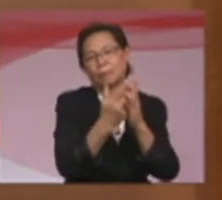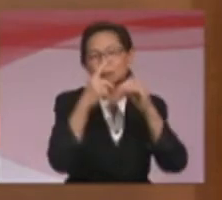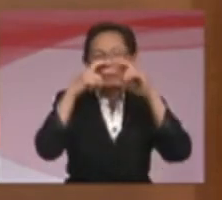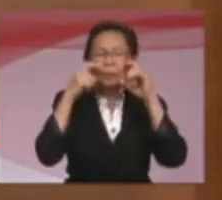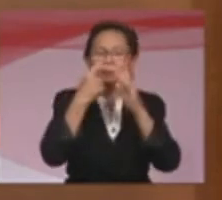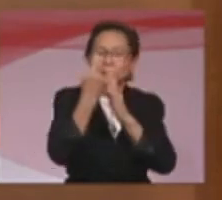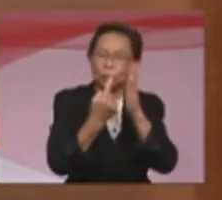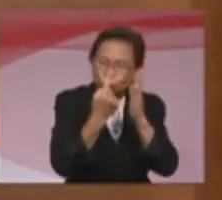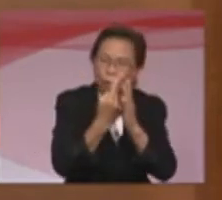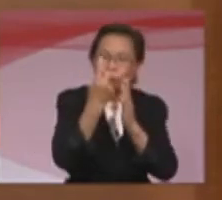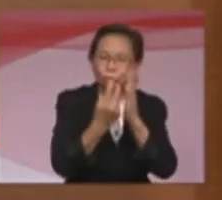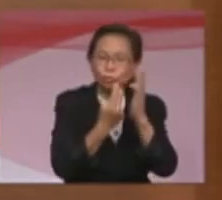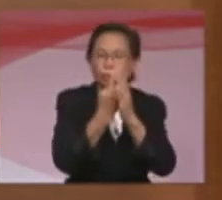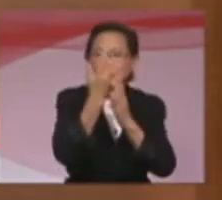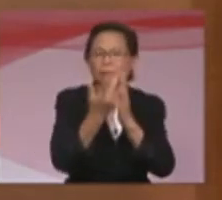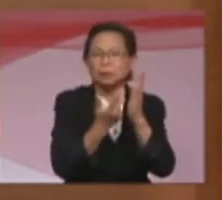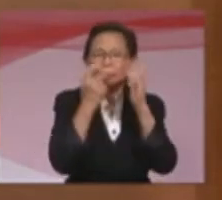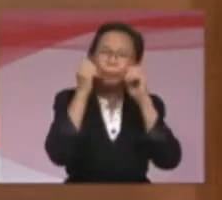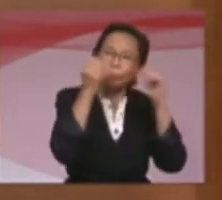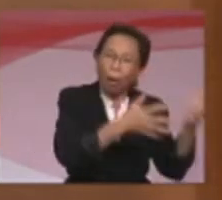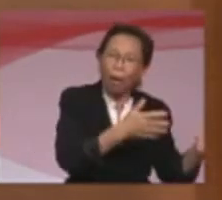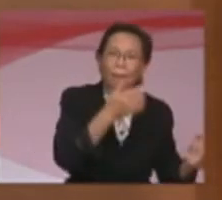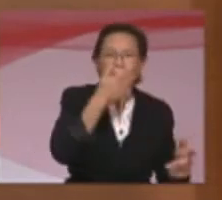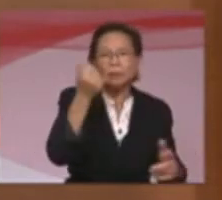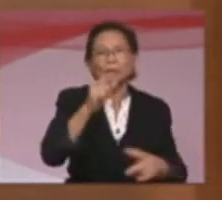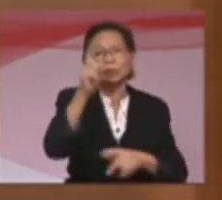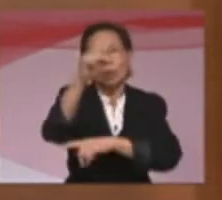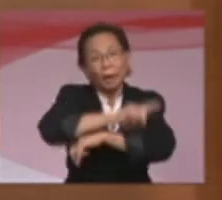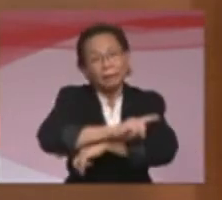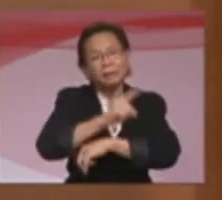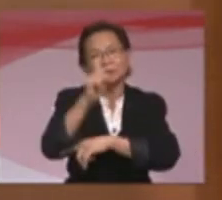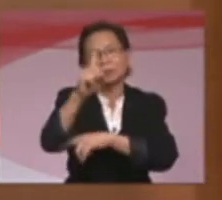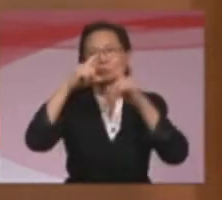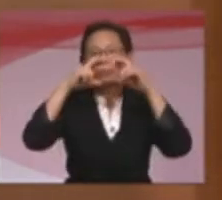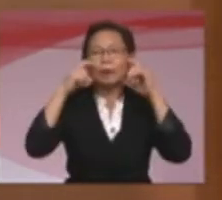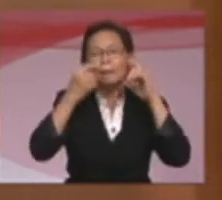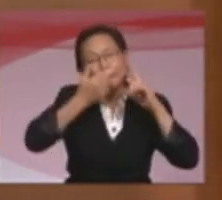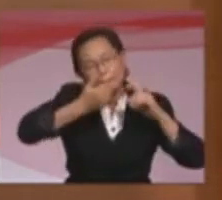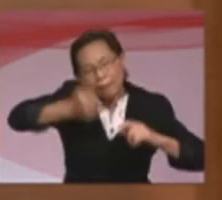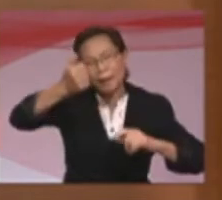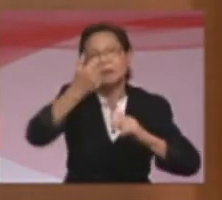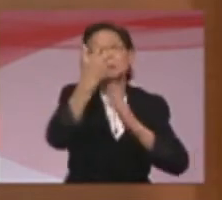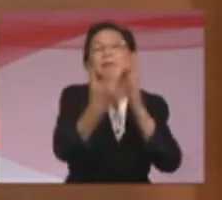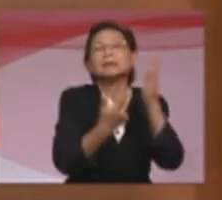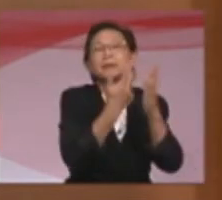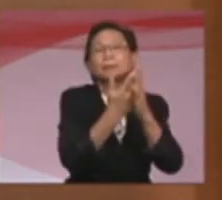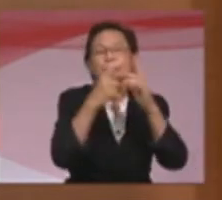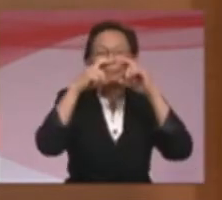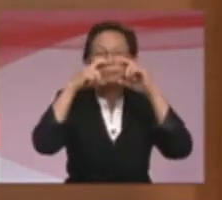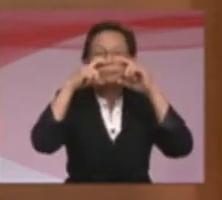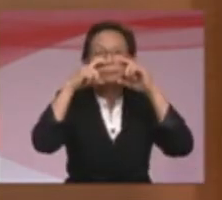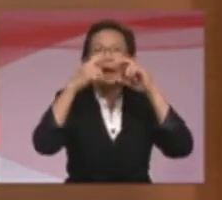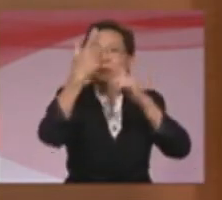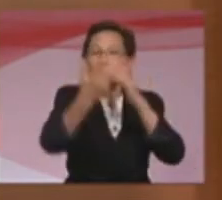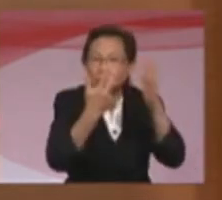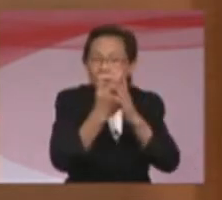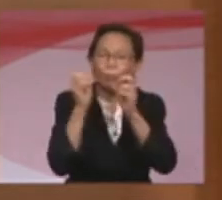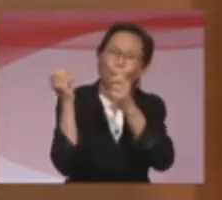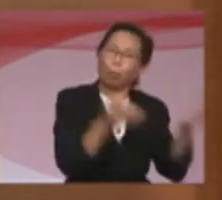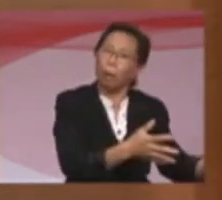Tetapi sekurang-kurangnya satu hari satu pelitup muka. Tapi yang terbaik adalah 3 jam. Jadi